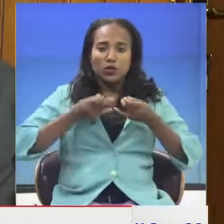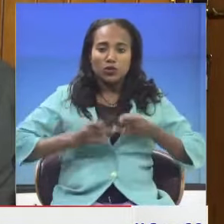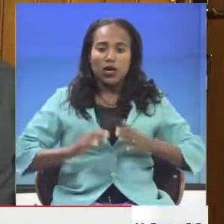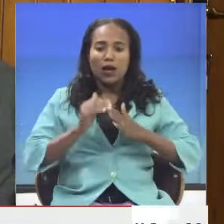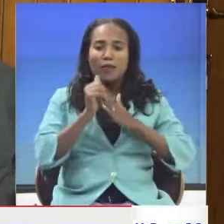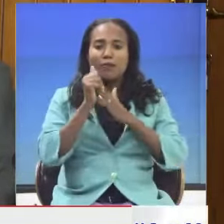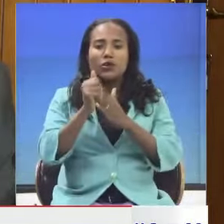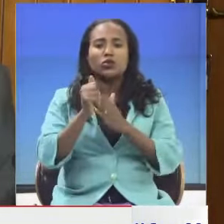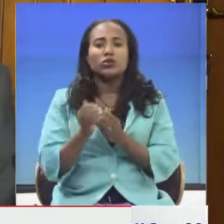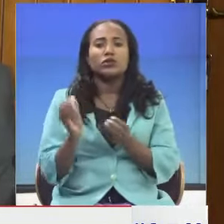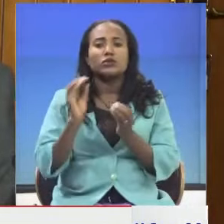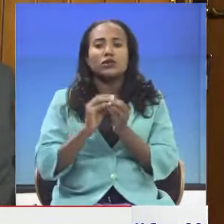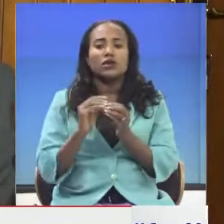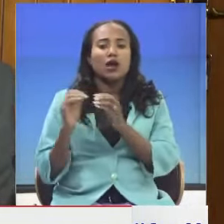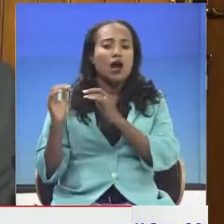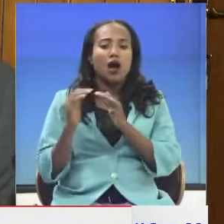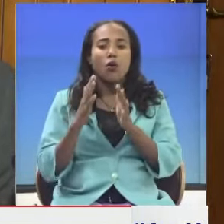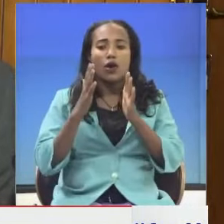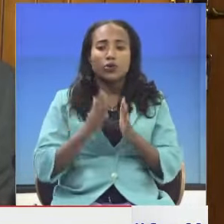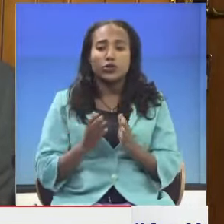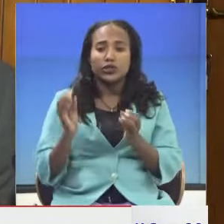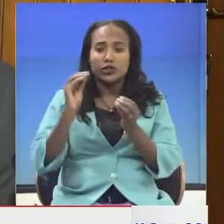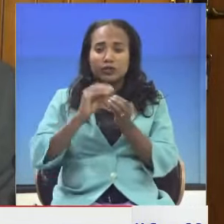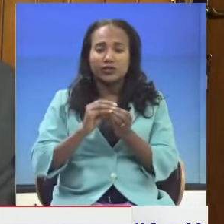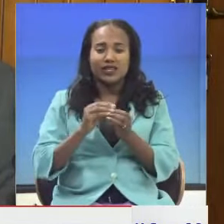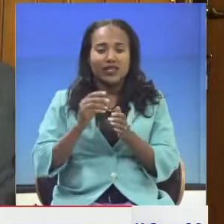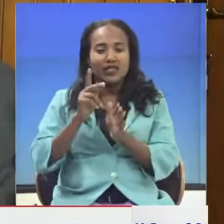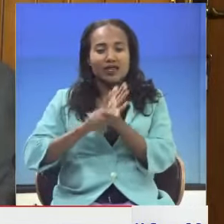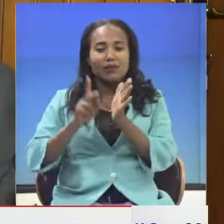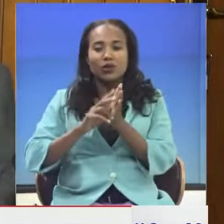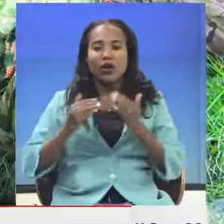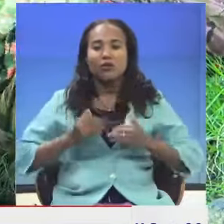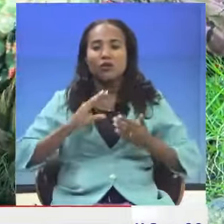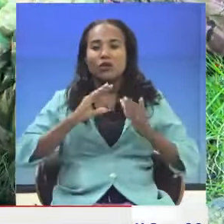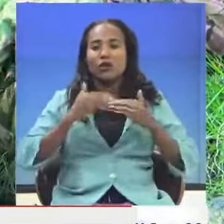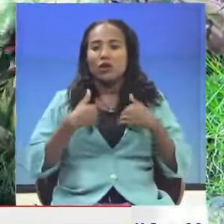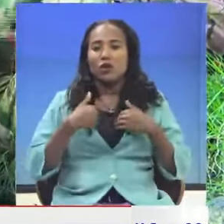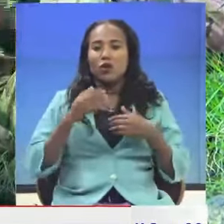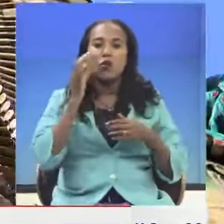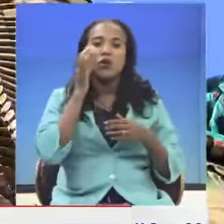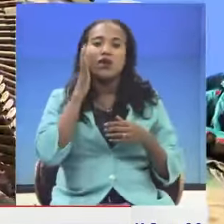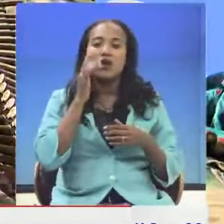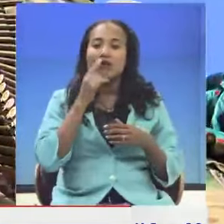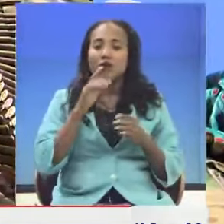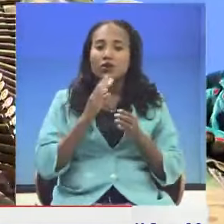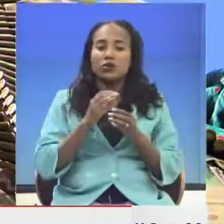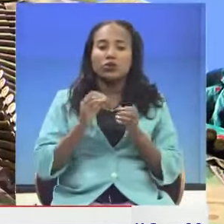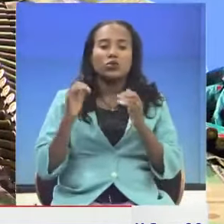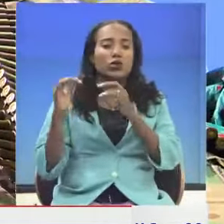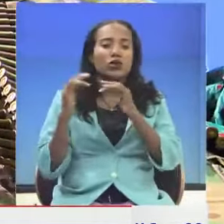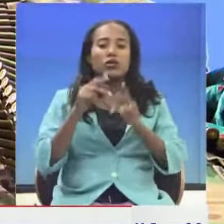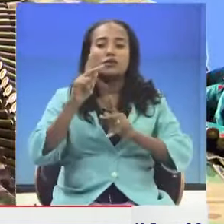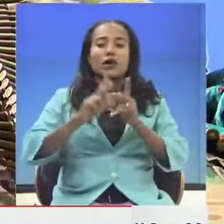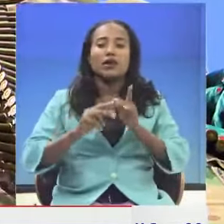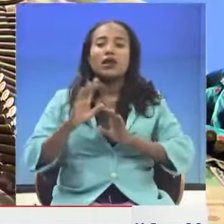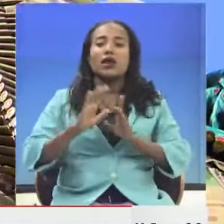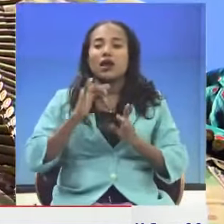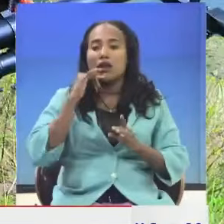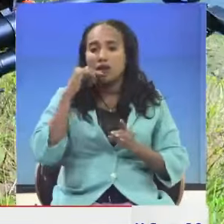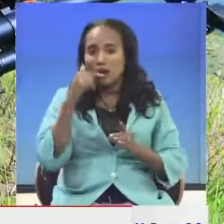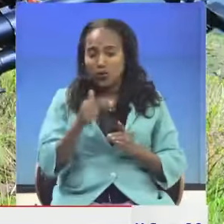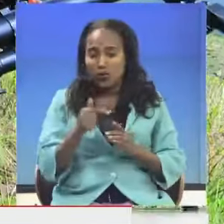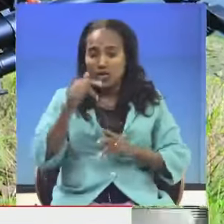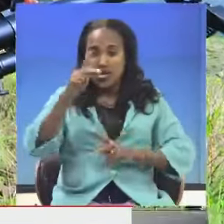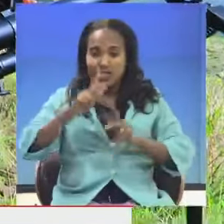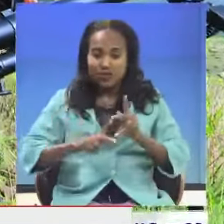የጁንታው አመራሮች ጭምር፣ አዋጊዎች ጭምር እየተመቱ ያሉበት ሁኔታ ነው ያለው። የወያኔ አፈቀላጤዎች ጦርነቱን ህዝባዊ እናደርጋለን